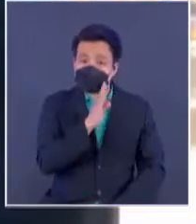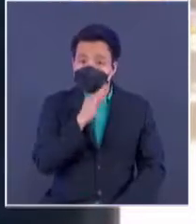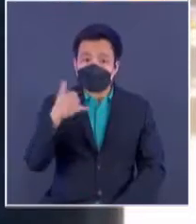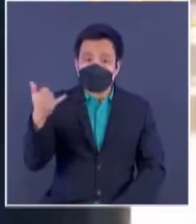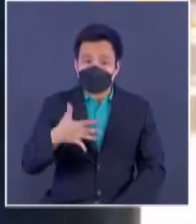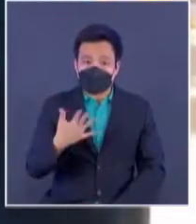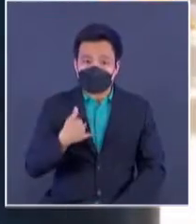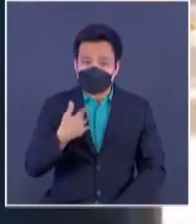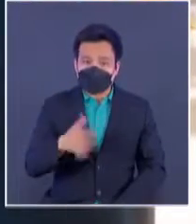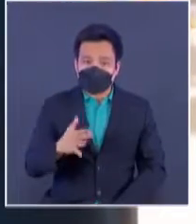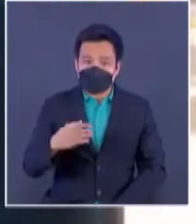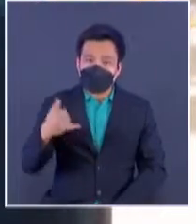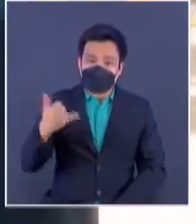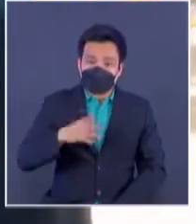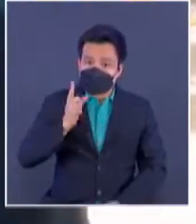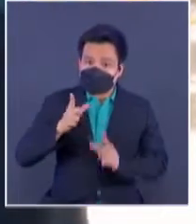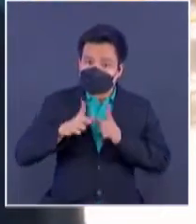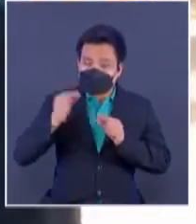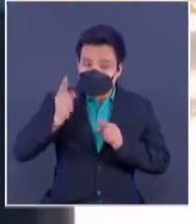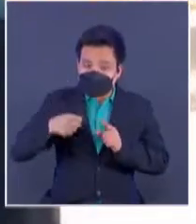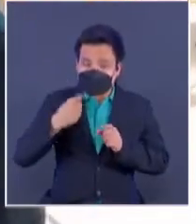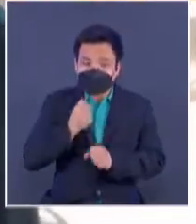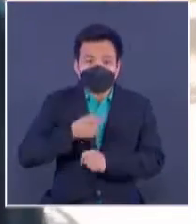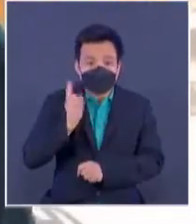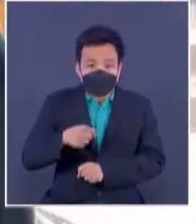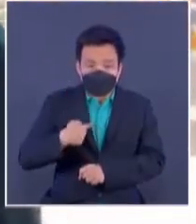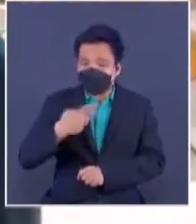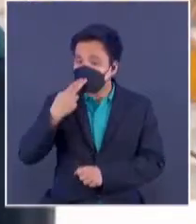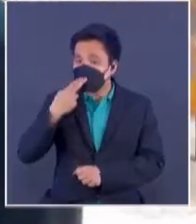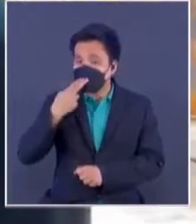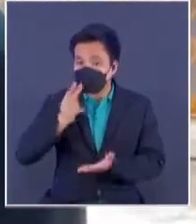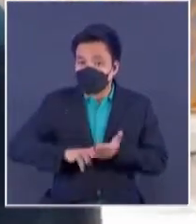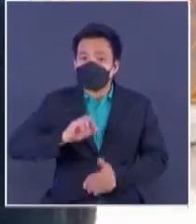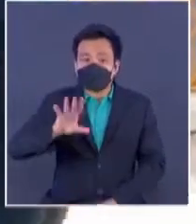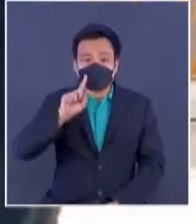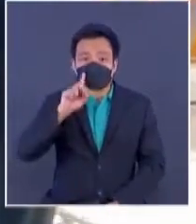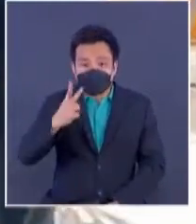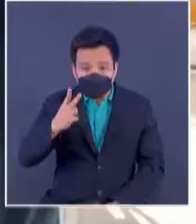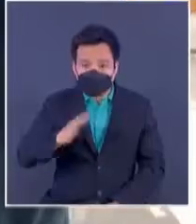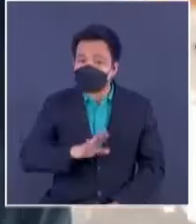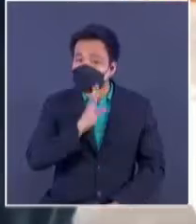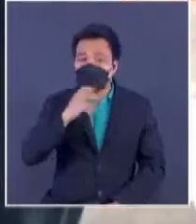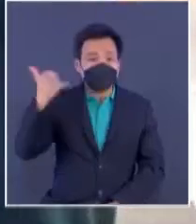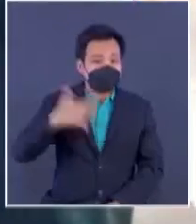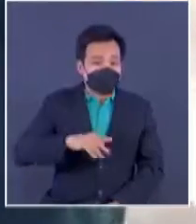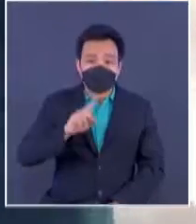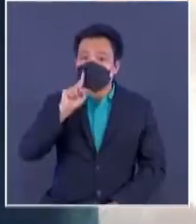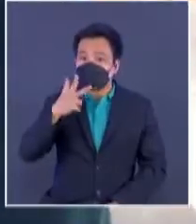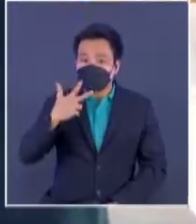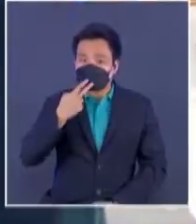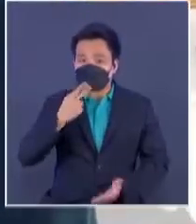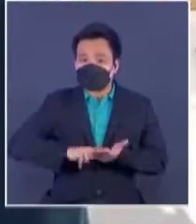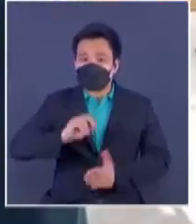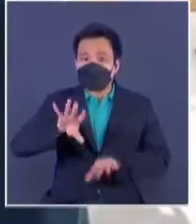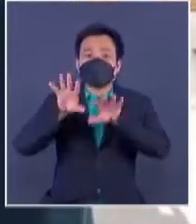แล้วไต่สวนมาเกิดว่ามีมูลขึ้นมาเนี่ยนะครับเราก็ต้องออกหมายเรียกอีกครั้งนึงถ้าไม่มาก็ต้องออกหมายจับนะครับที่กระบวนการทางศาลยังไงตัว